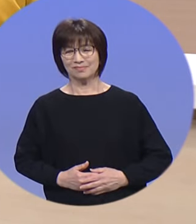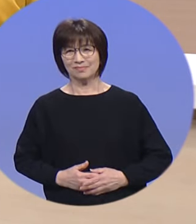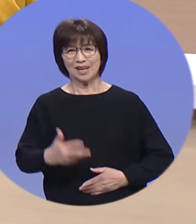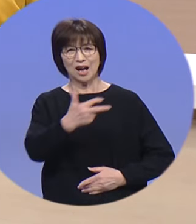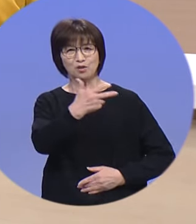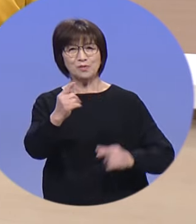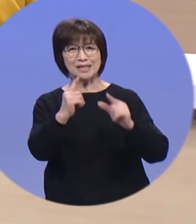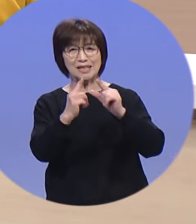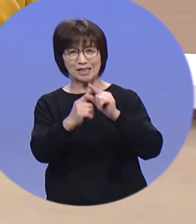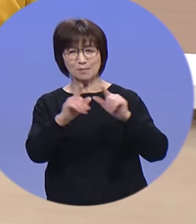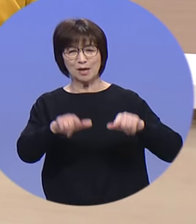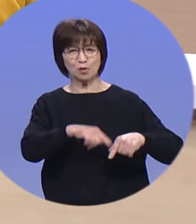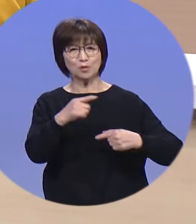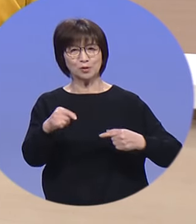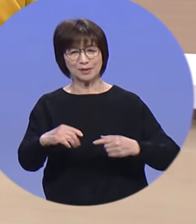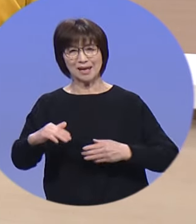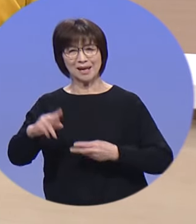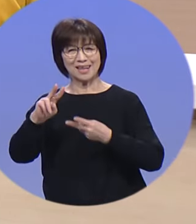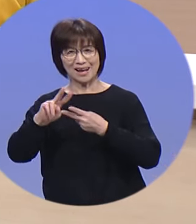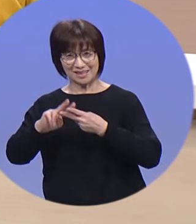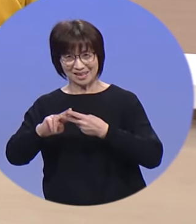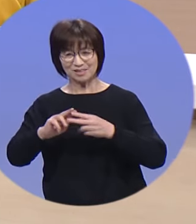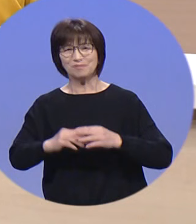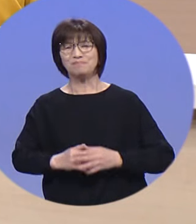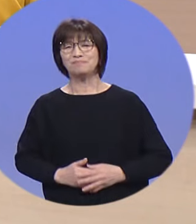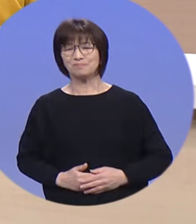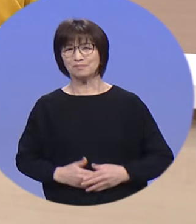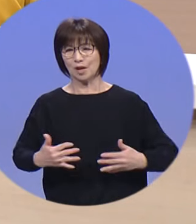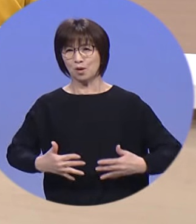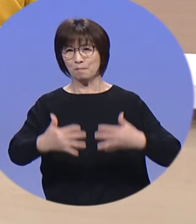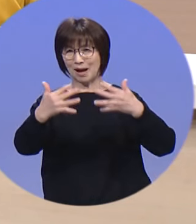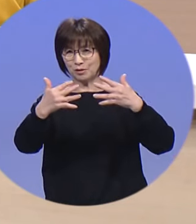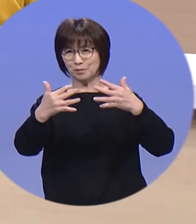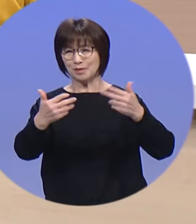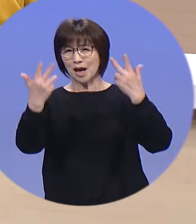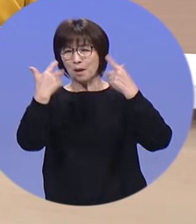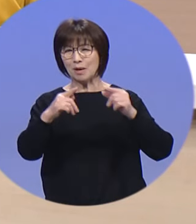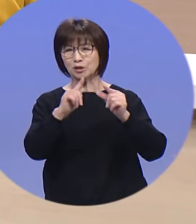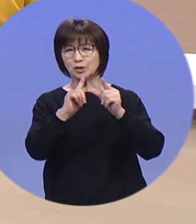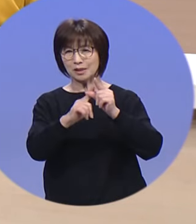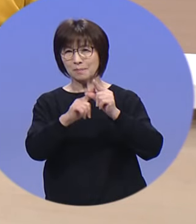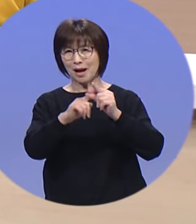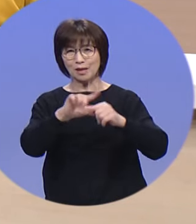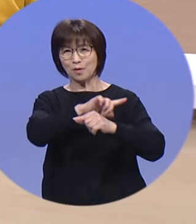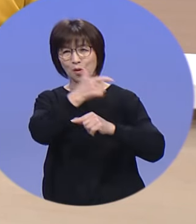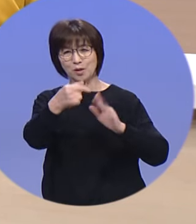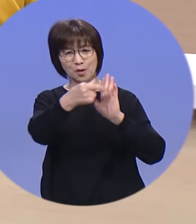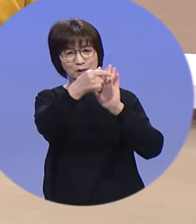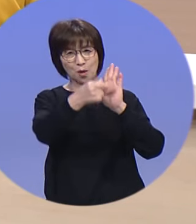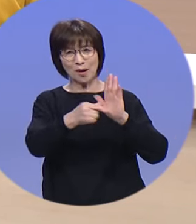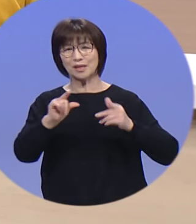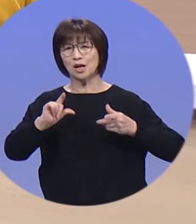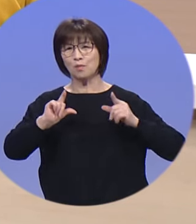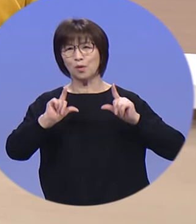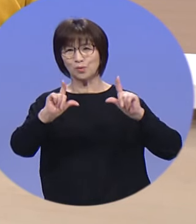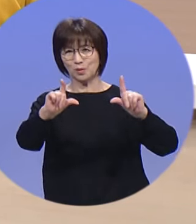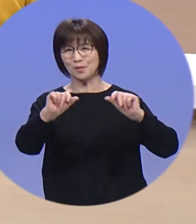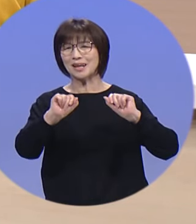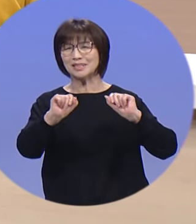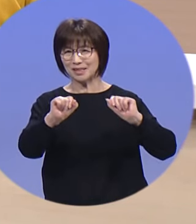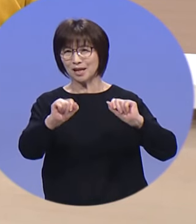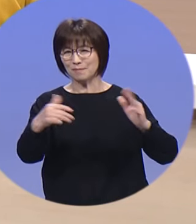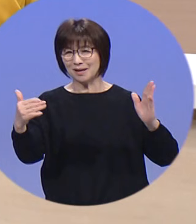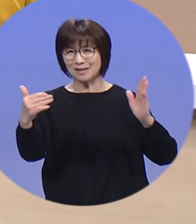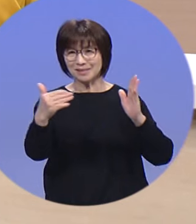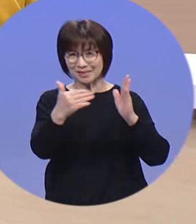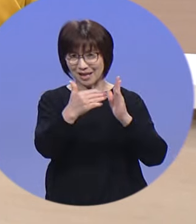ウィークリー千葉県小杉真希です。 高井真由香です。 この番組では毎週千葉県のさまざまな話題をお届けしています。 番組